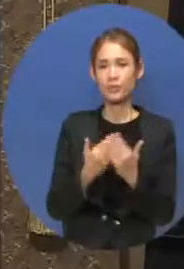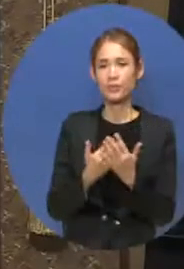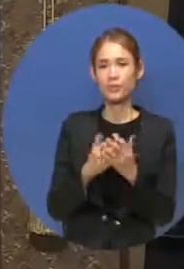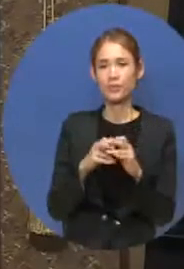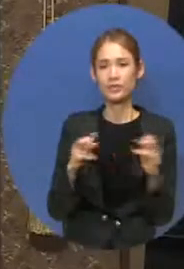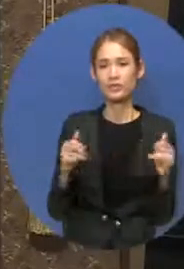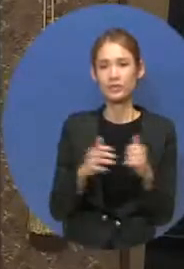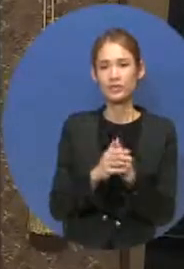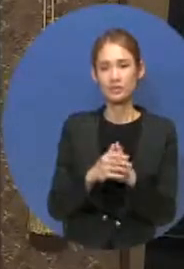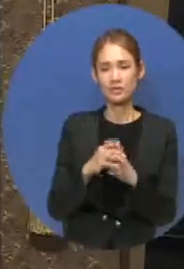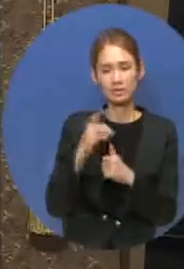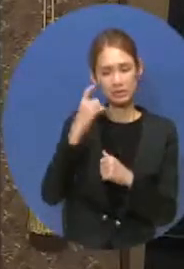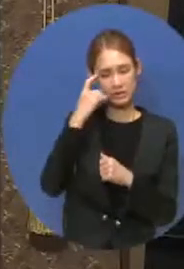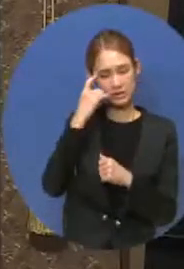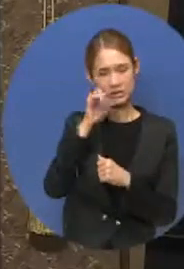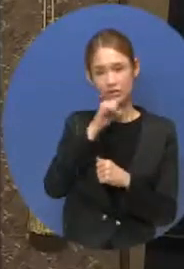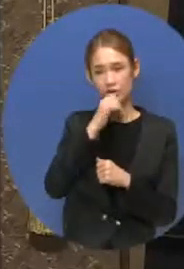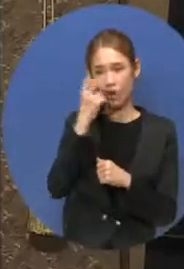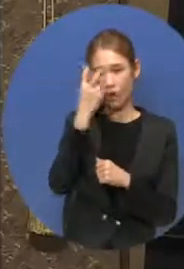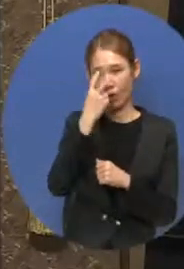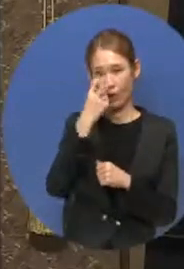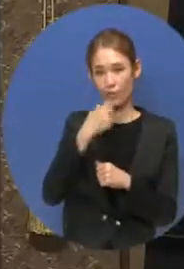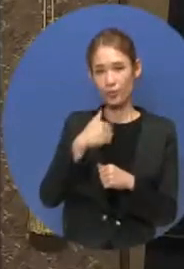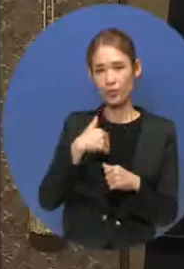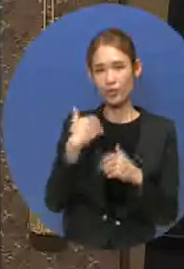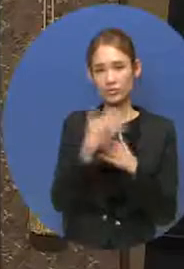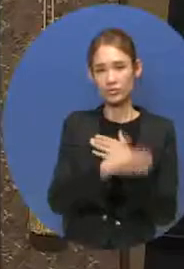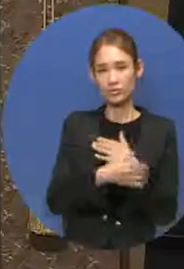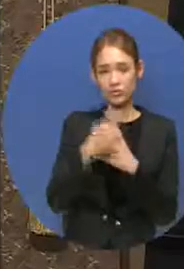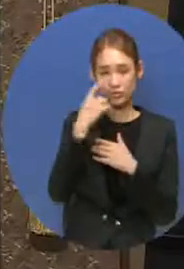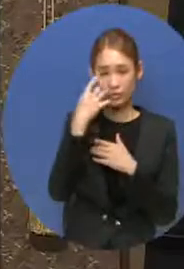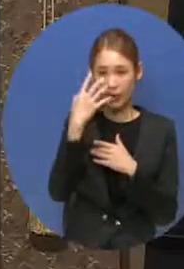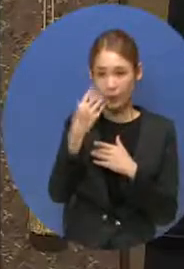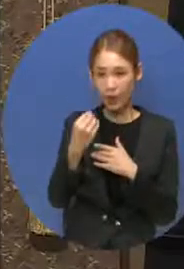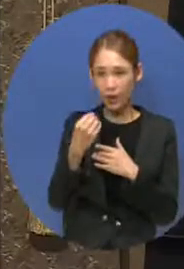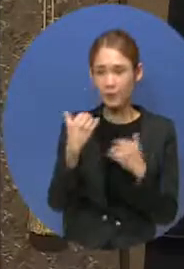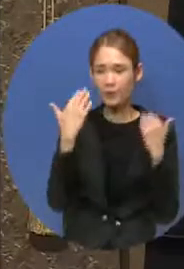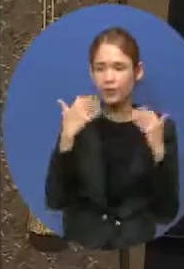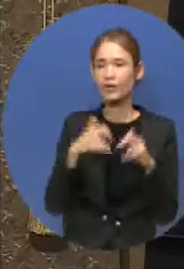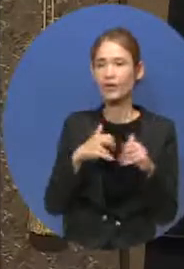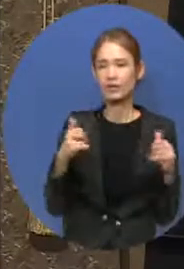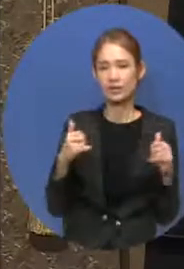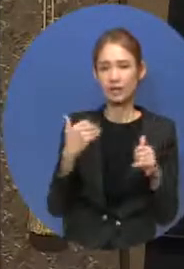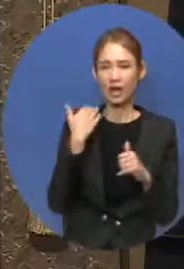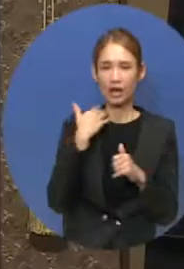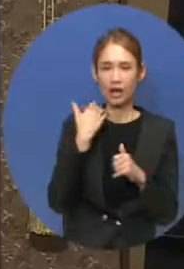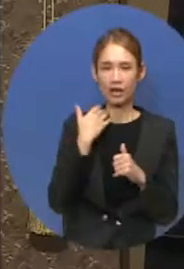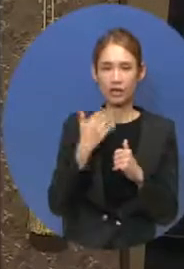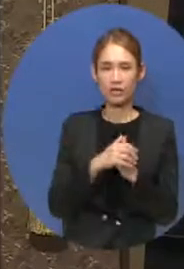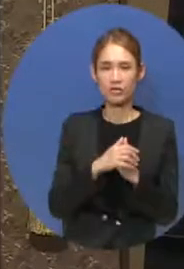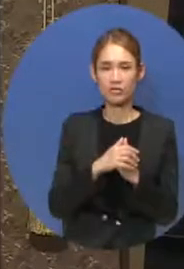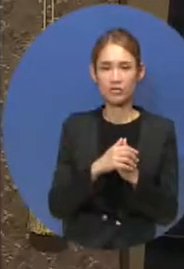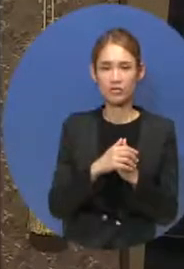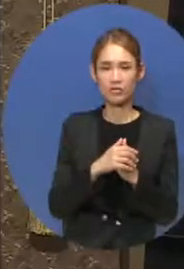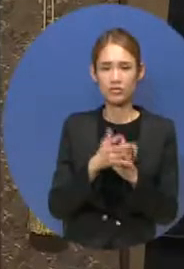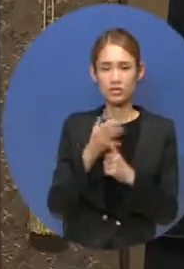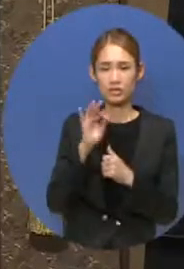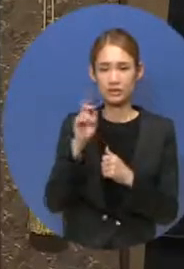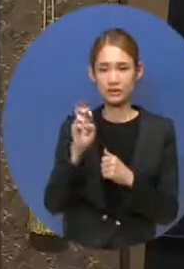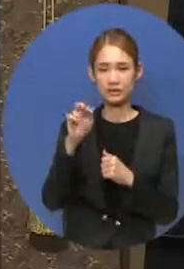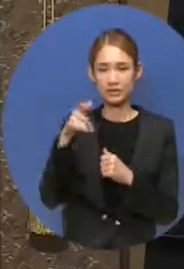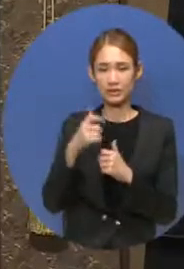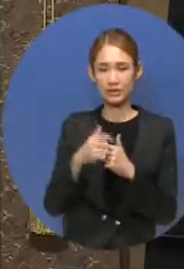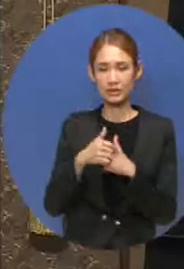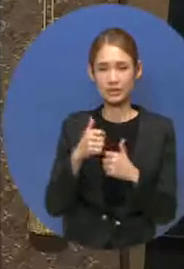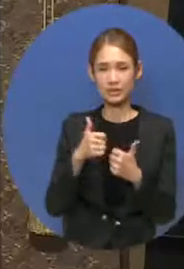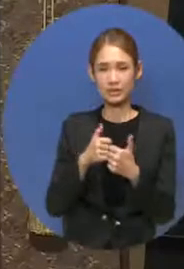발달장애는 지능검사를 해야 되잖아요. 네. 신체장애 눈에 보이지만 발달장애 눈에 보이지 않으니까. 그쵸. 그래서 임상심리사가